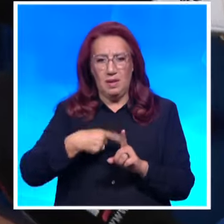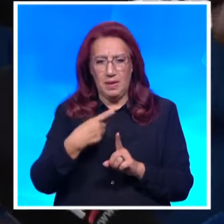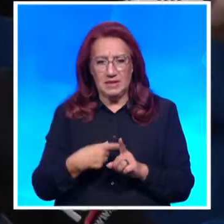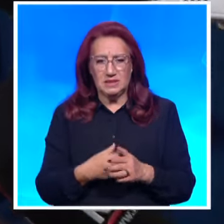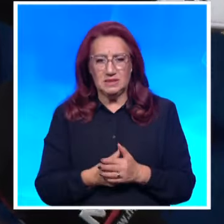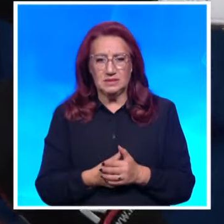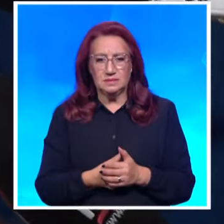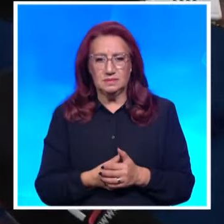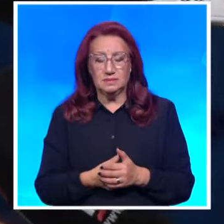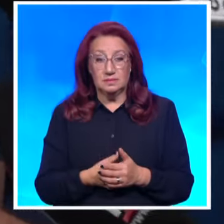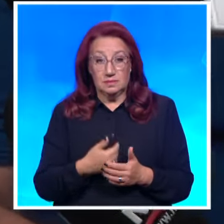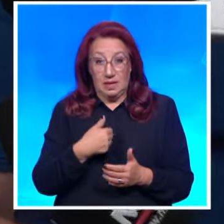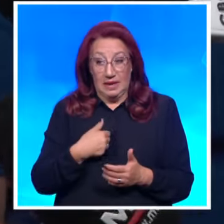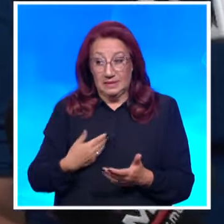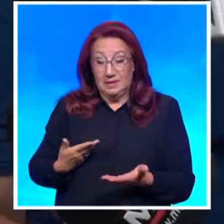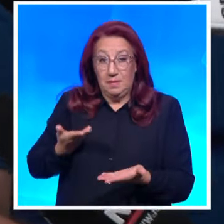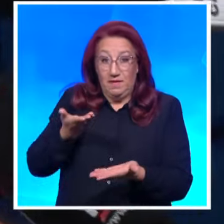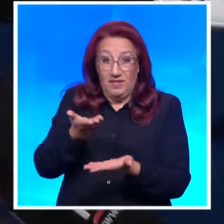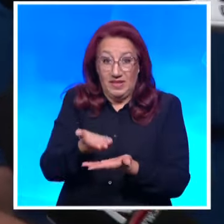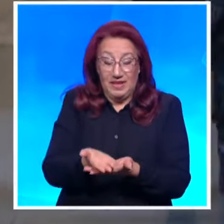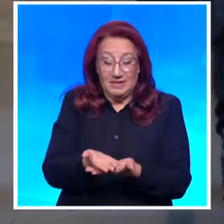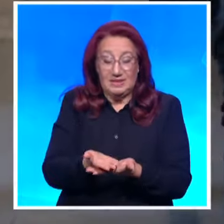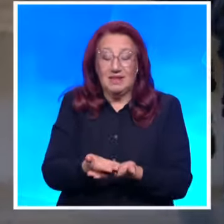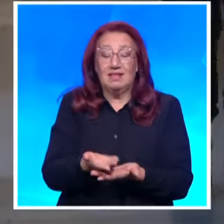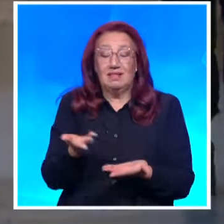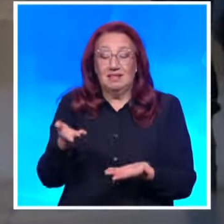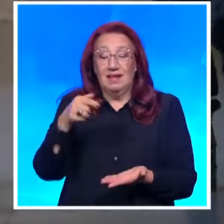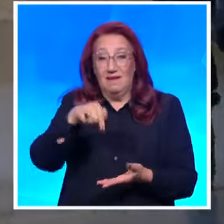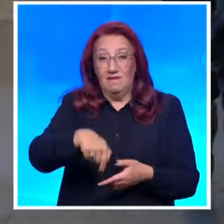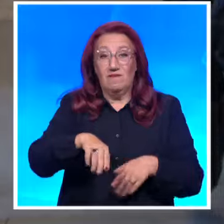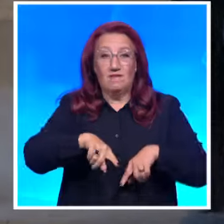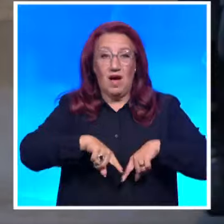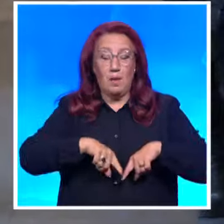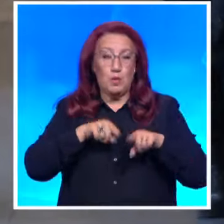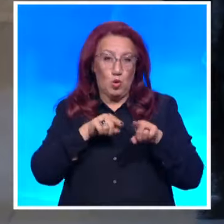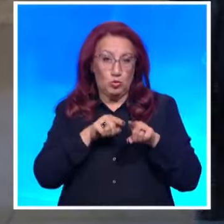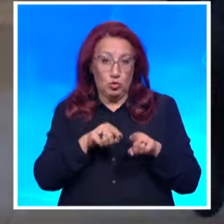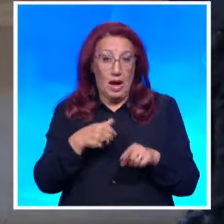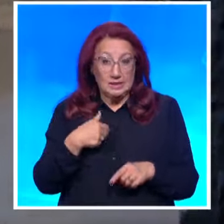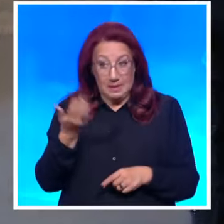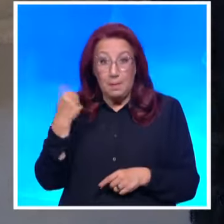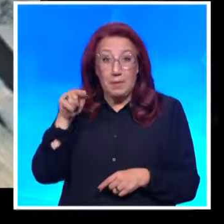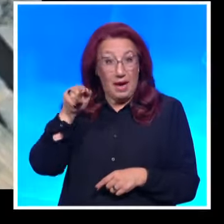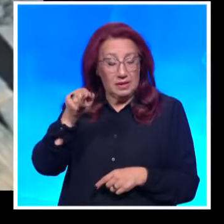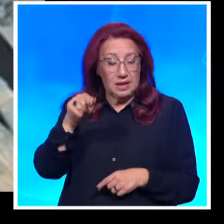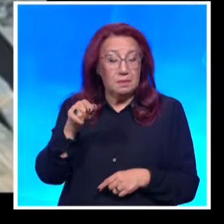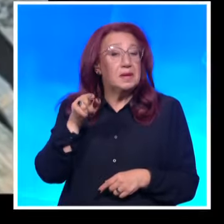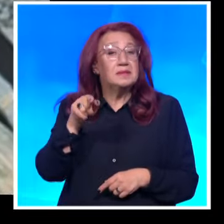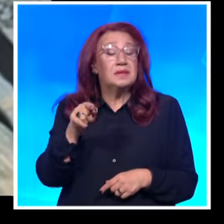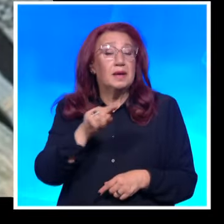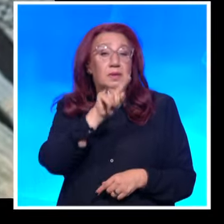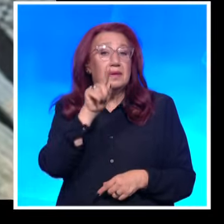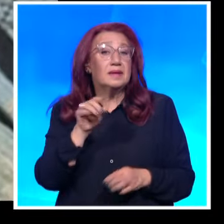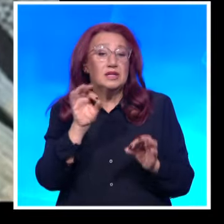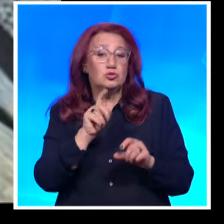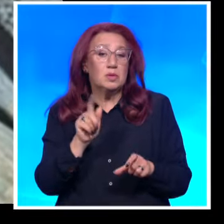внесен в прокуратурата от мен. Бях там физически. Сега, що прокуратурата нищо не прави, това вече е въпрос към прокуратурата. Има едни снимки на един